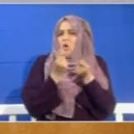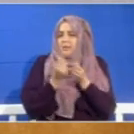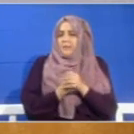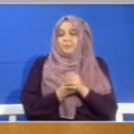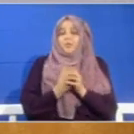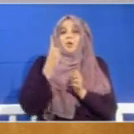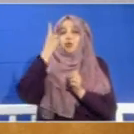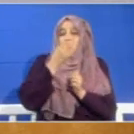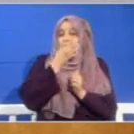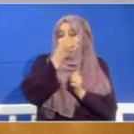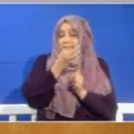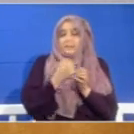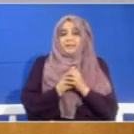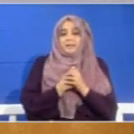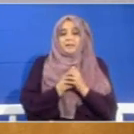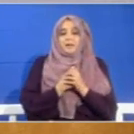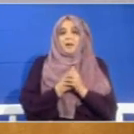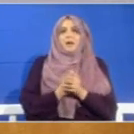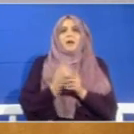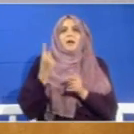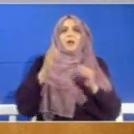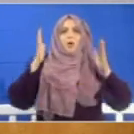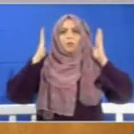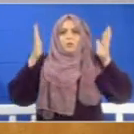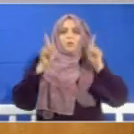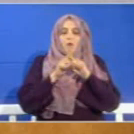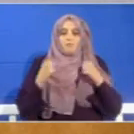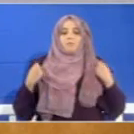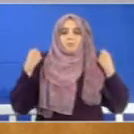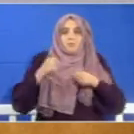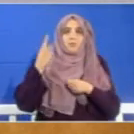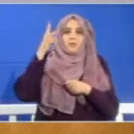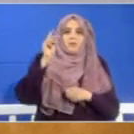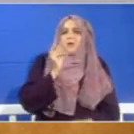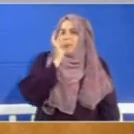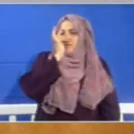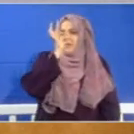يقول الله تعالى: العظمة ردائي والكبرياء